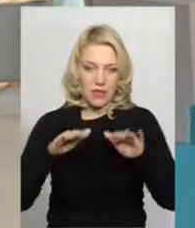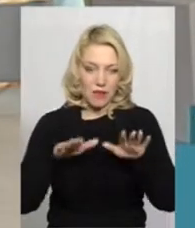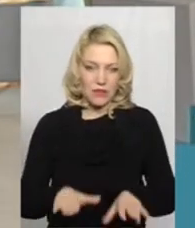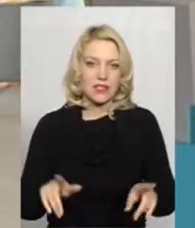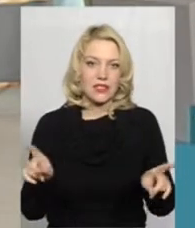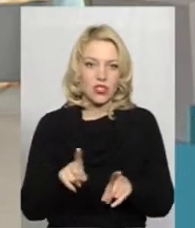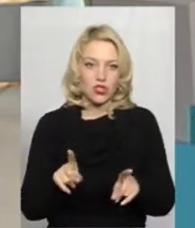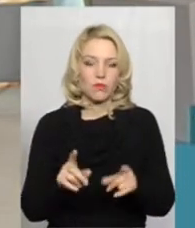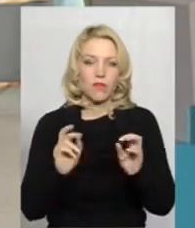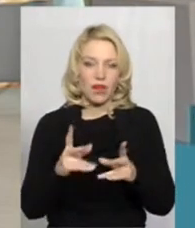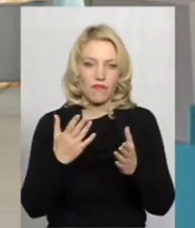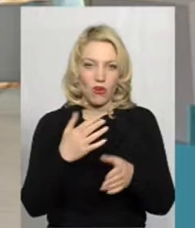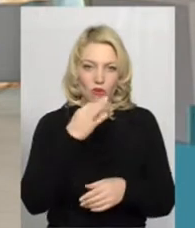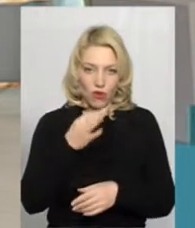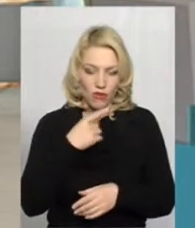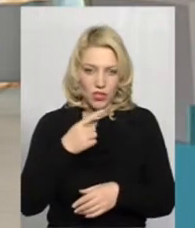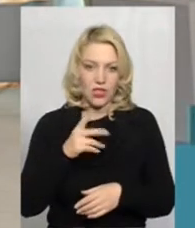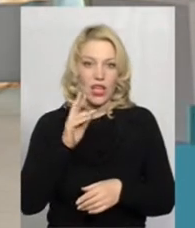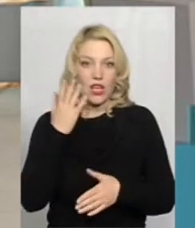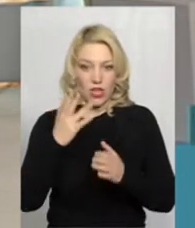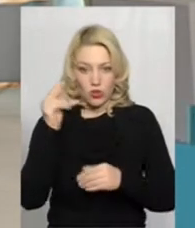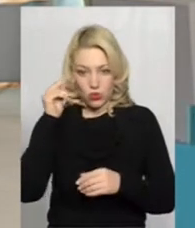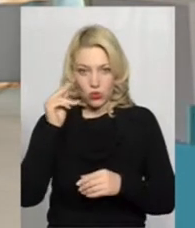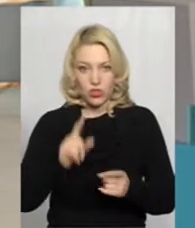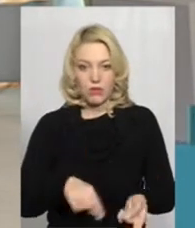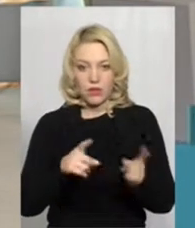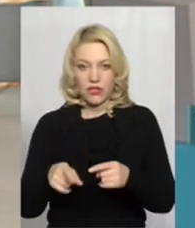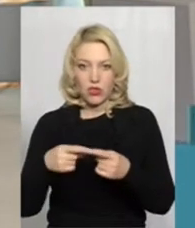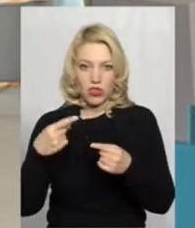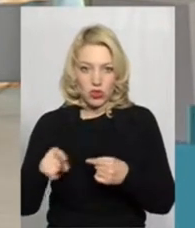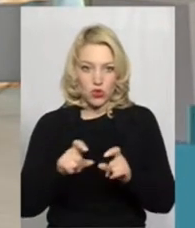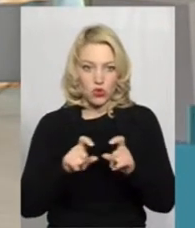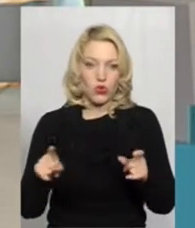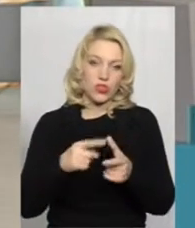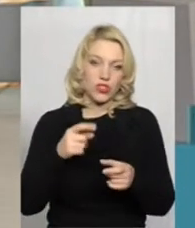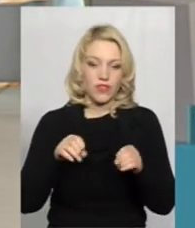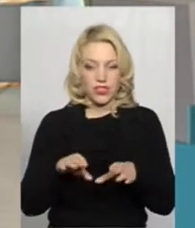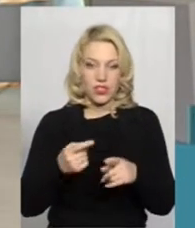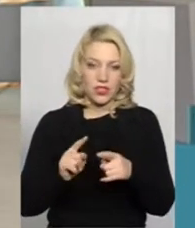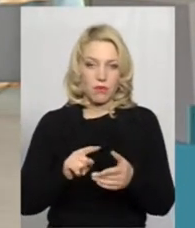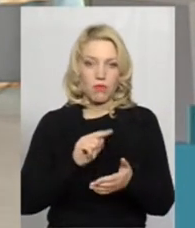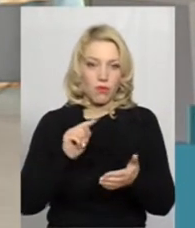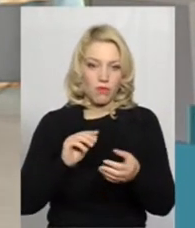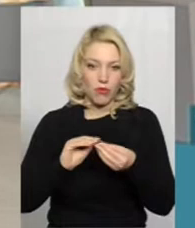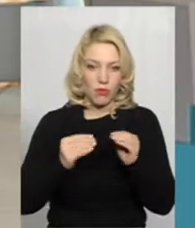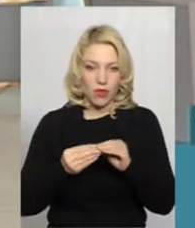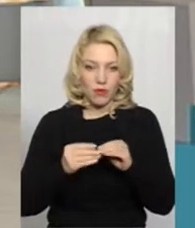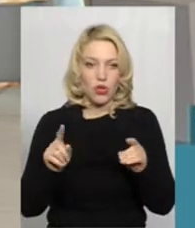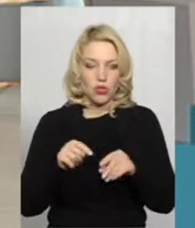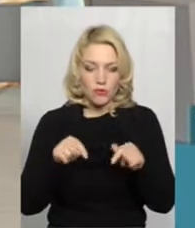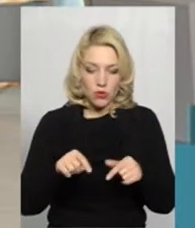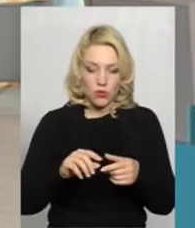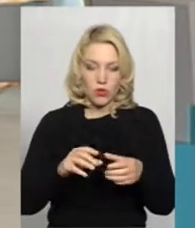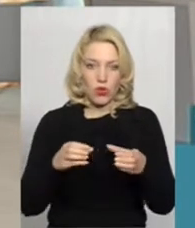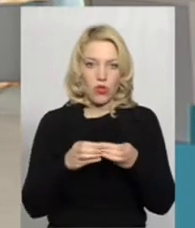для того, щоб, як ви говорили, що якщо учень перейде в іншу школу, це чи вирішиться проблему, щоб позбавити тут, в цьому